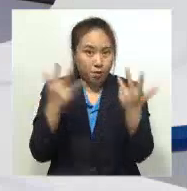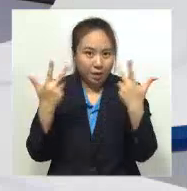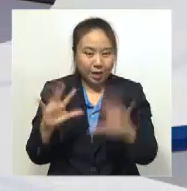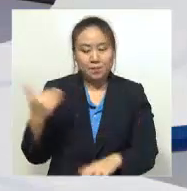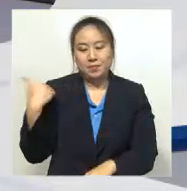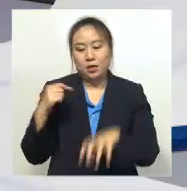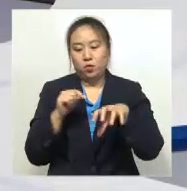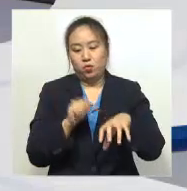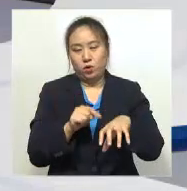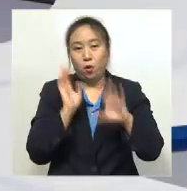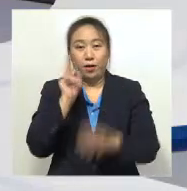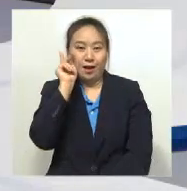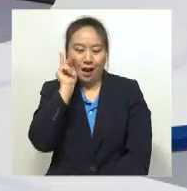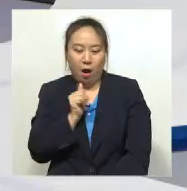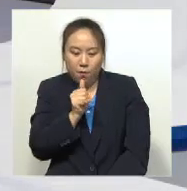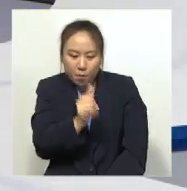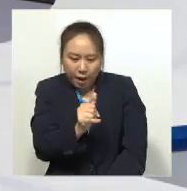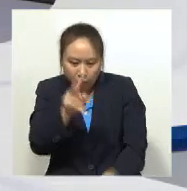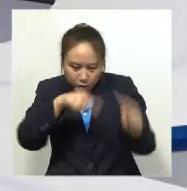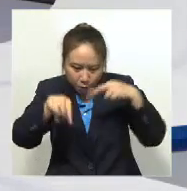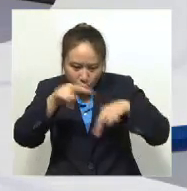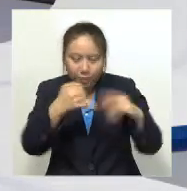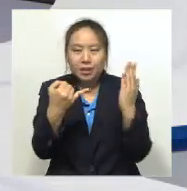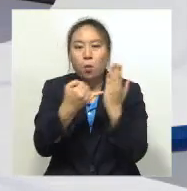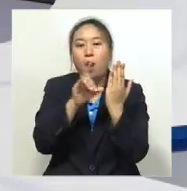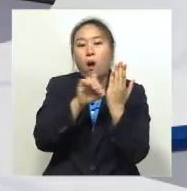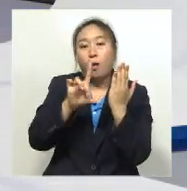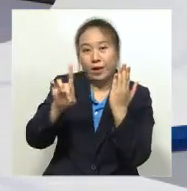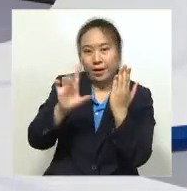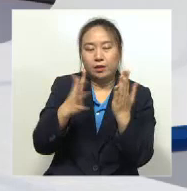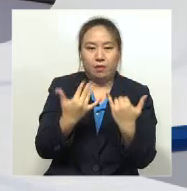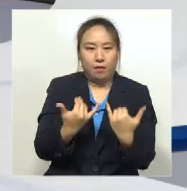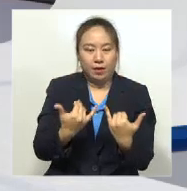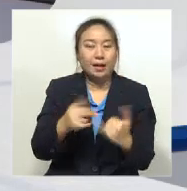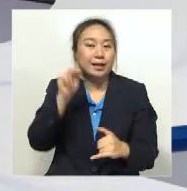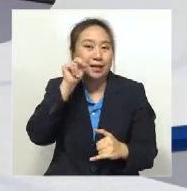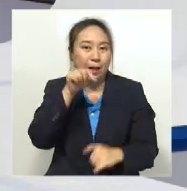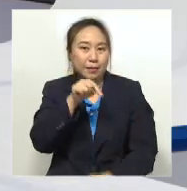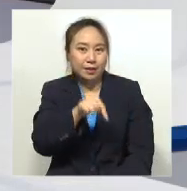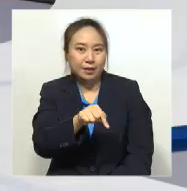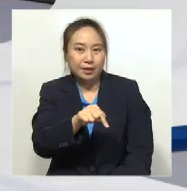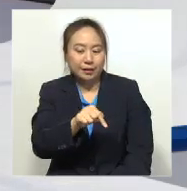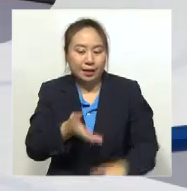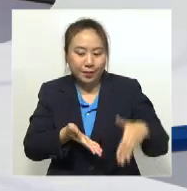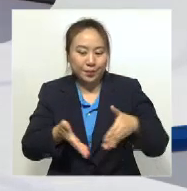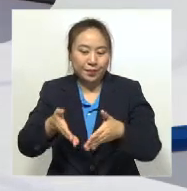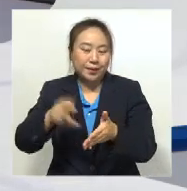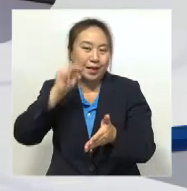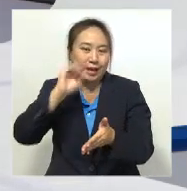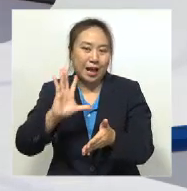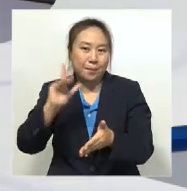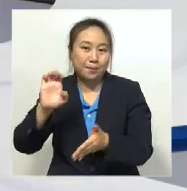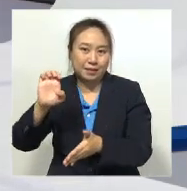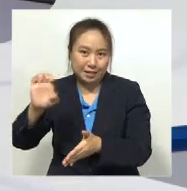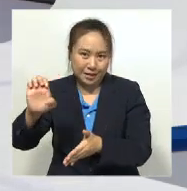แล้วอีกจุดหนึ่งผู้สื่อข่าวของเราก็ลงพื้นที่ไปก็คือที่ร้อยเอ็ดนะคะตอนนี้เนี่ยน้ำที่จังหวัดร้อยเอ็ดน้ำจากลำน้ำชีและน้